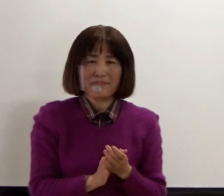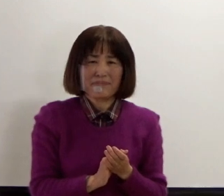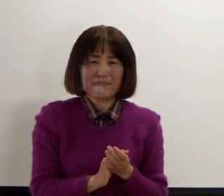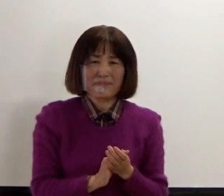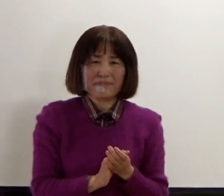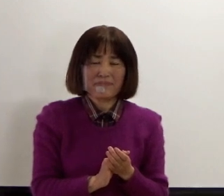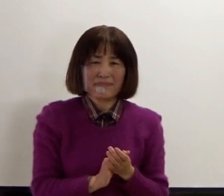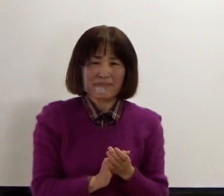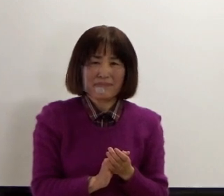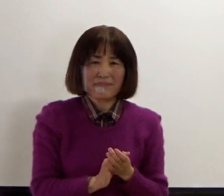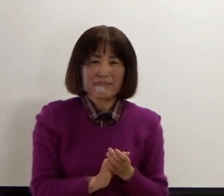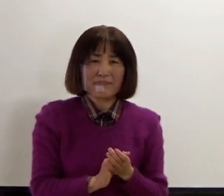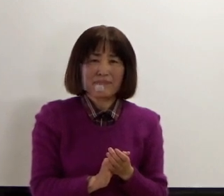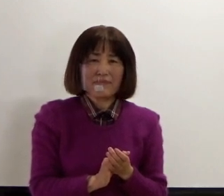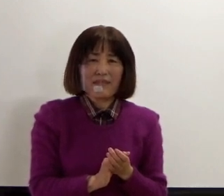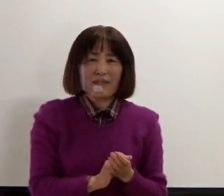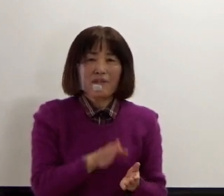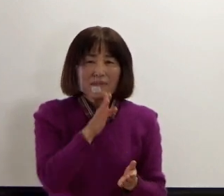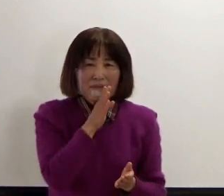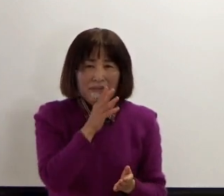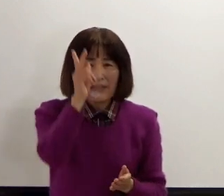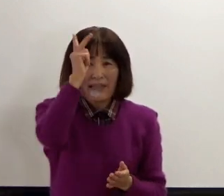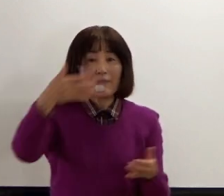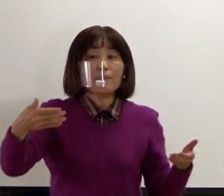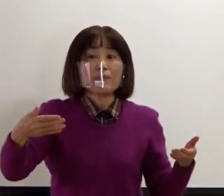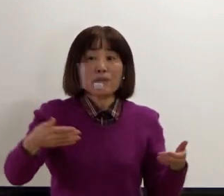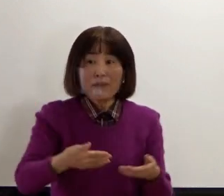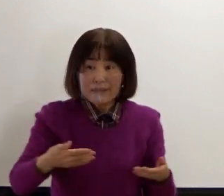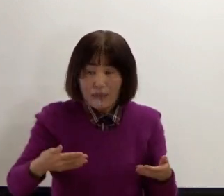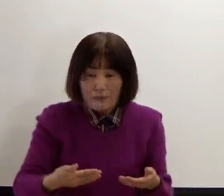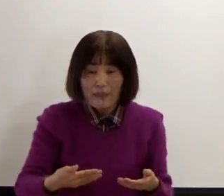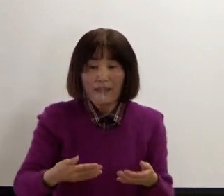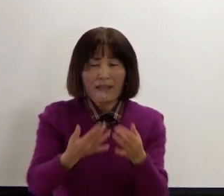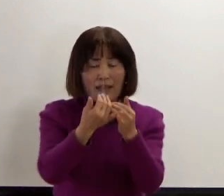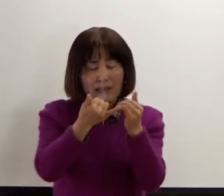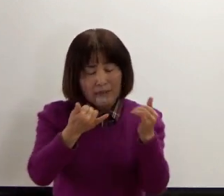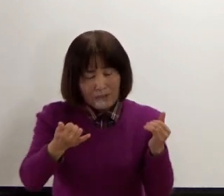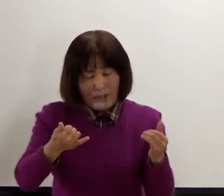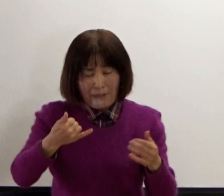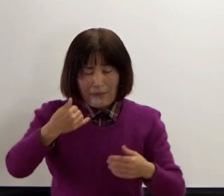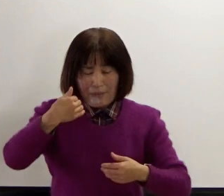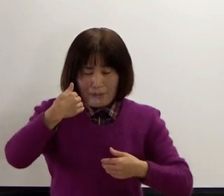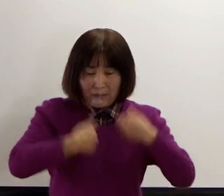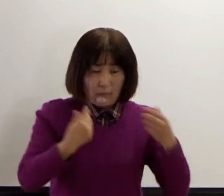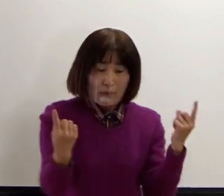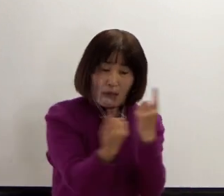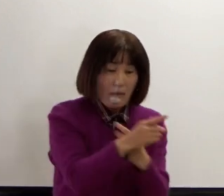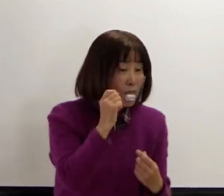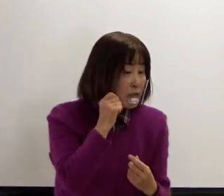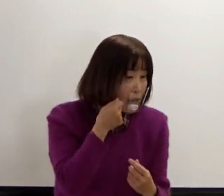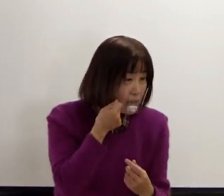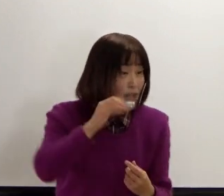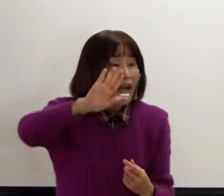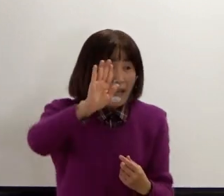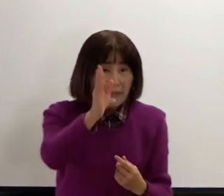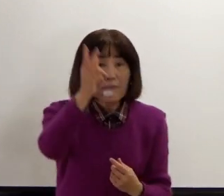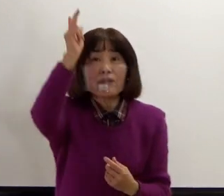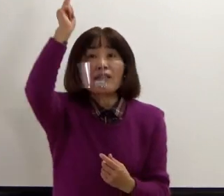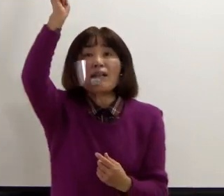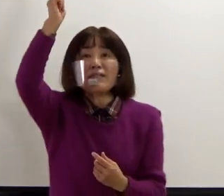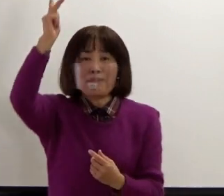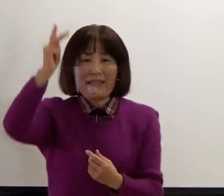それこそが神様の技であるし、それこそが福音であります。私たちはそれを信じている、